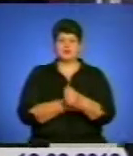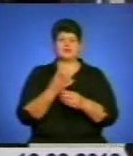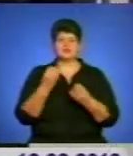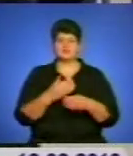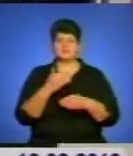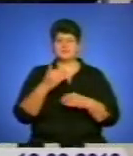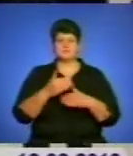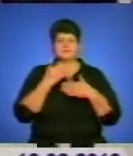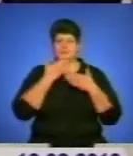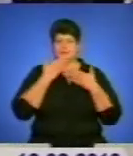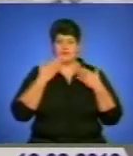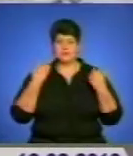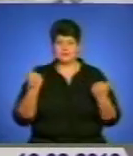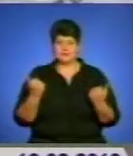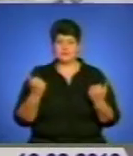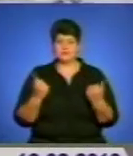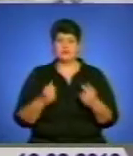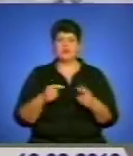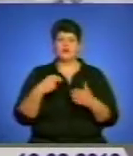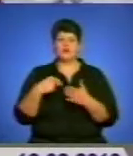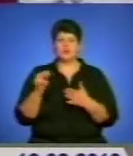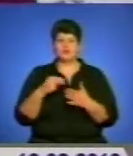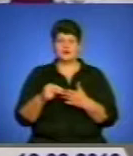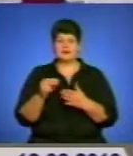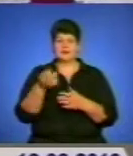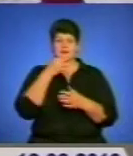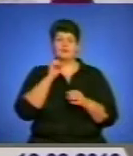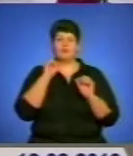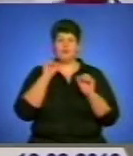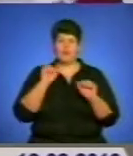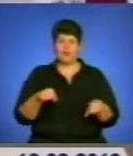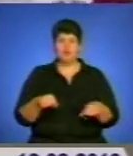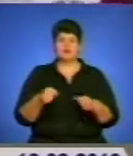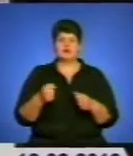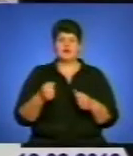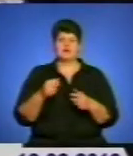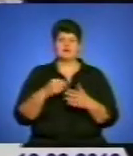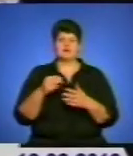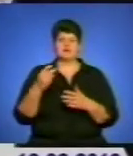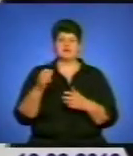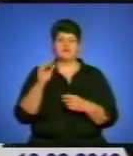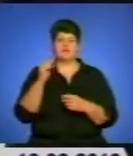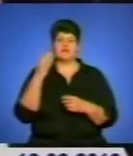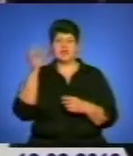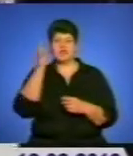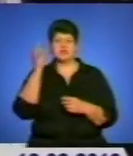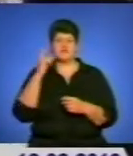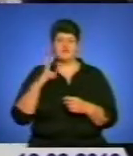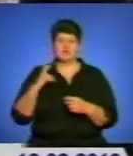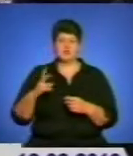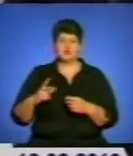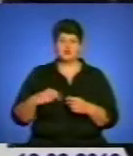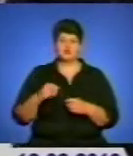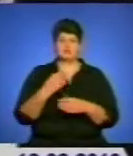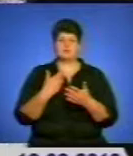триває передепідемічний період. Придбати вакцину можна в аптеках. Вартість французької ваксігрип або нідерландської інфлува коштує